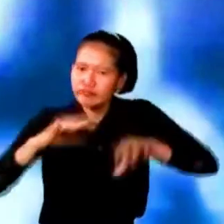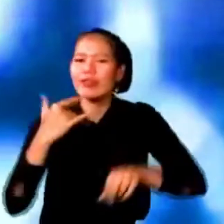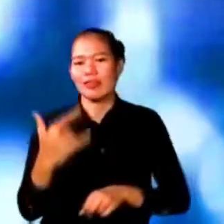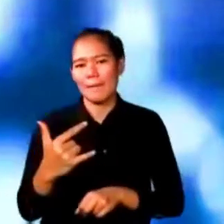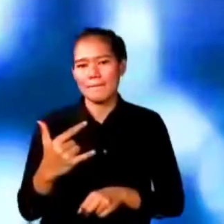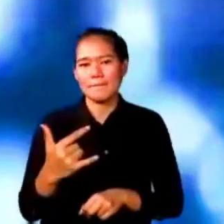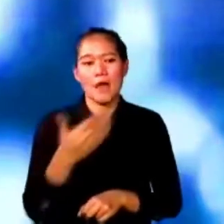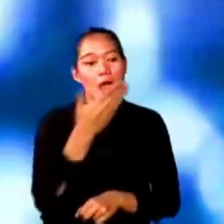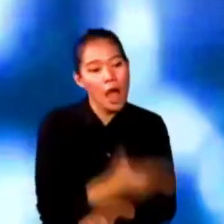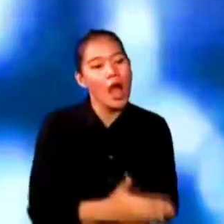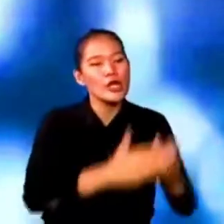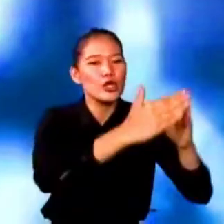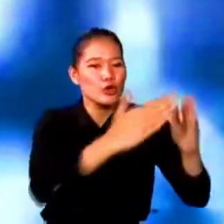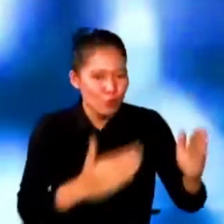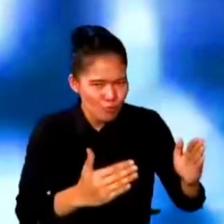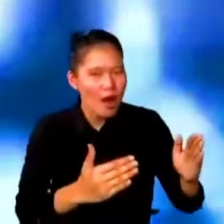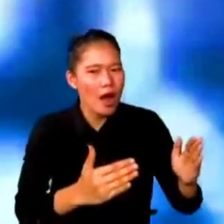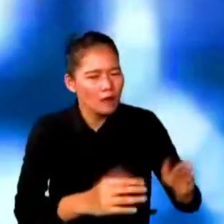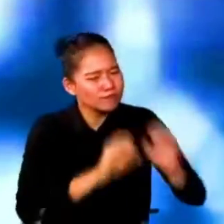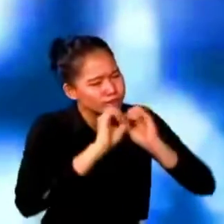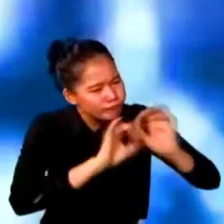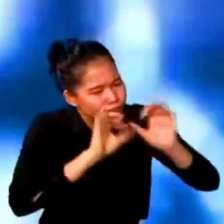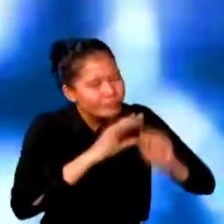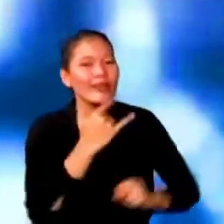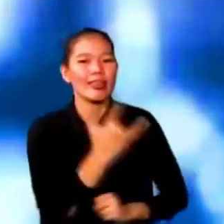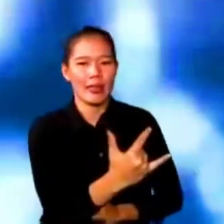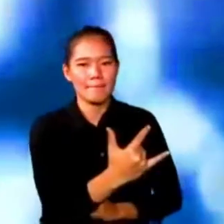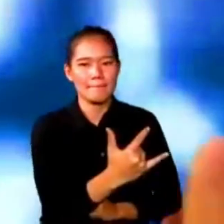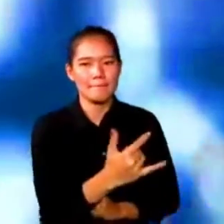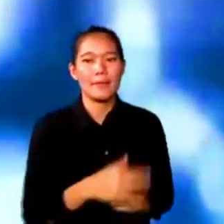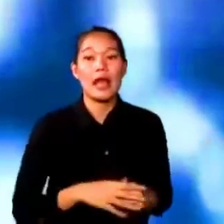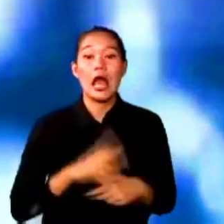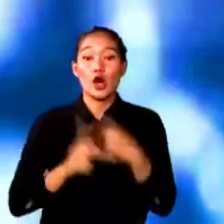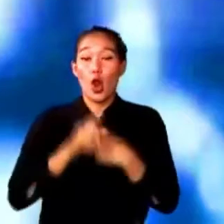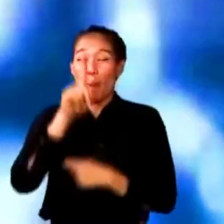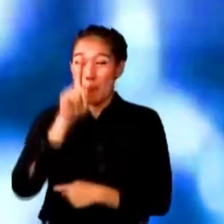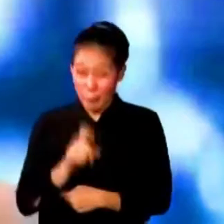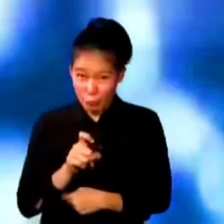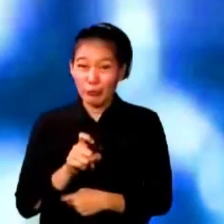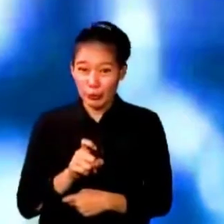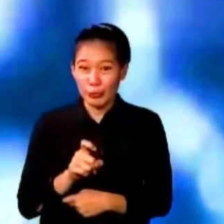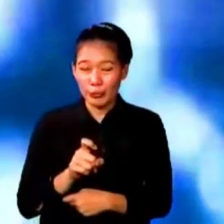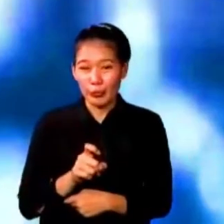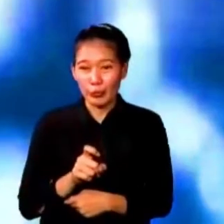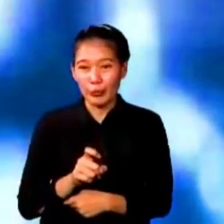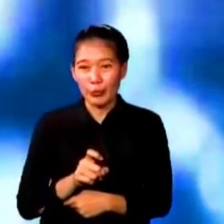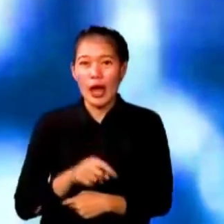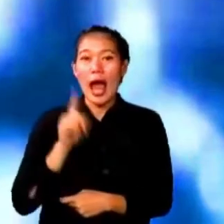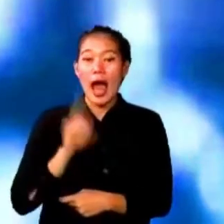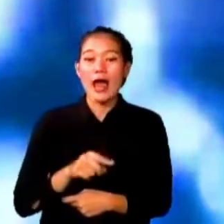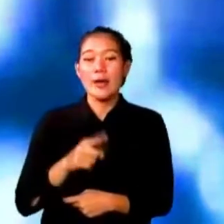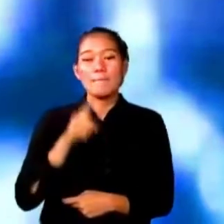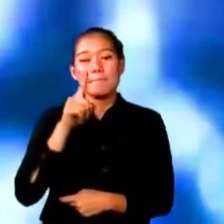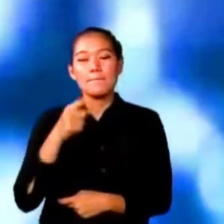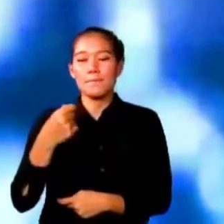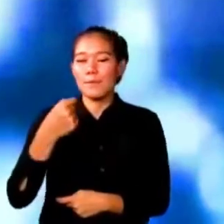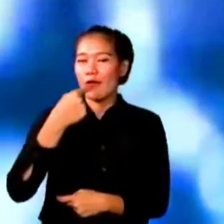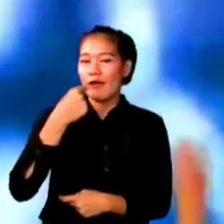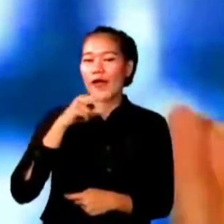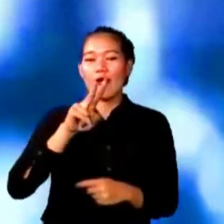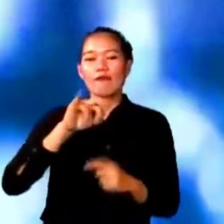ya kepada di rumah semua harus kita lakukan dan juga kalau perlu kita mengecap lamentasi vitamin mineral